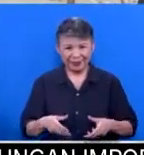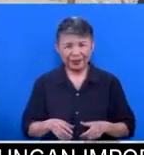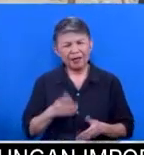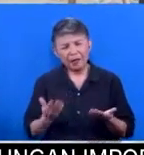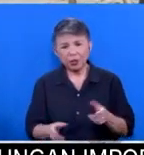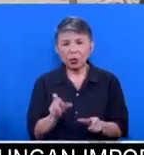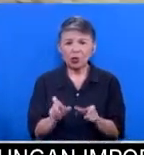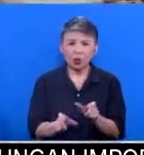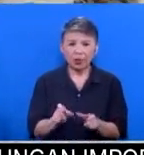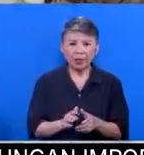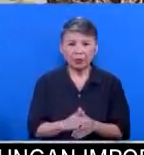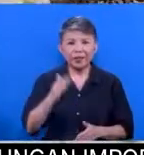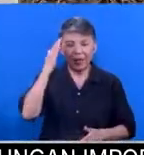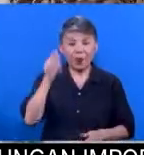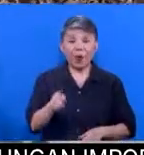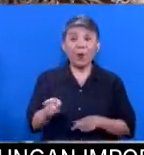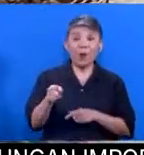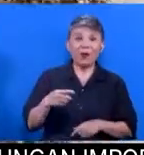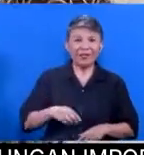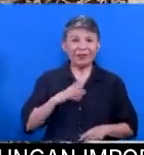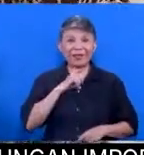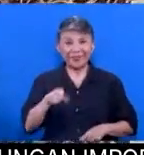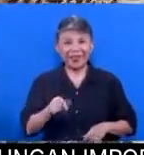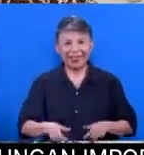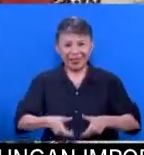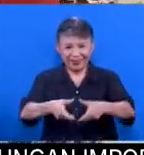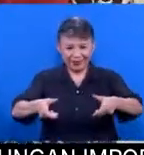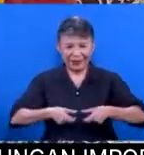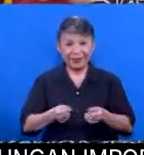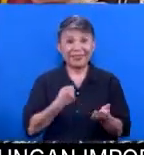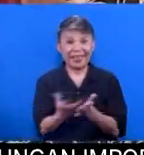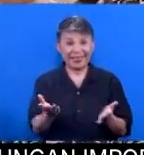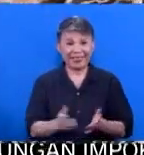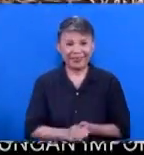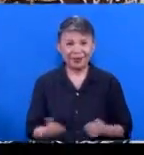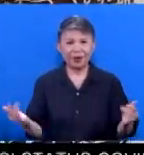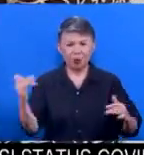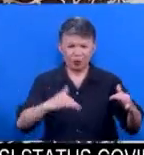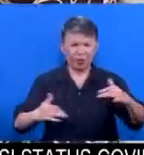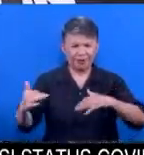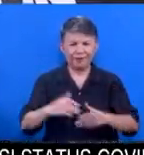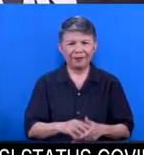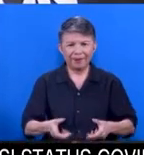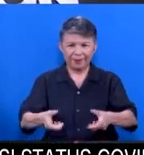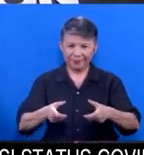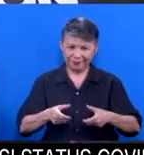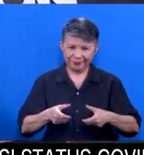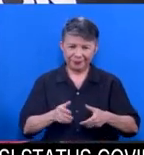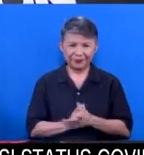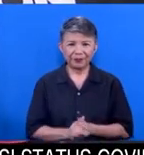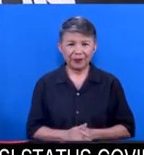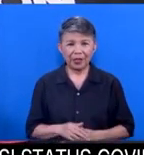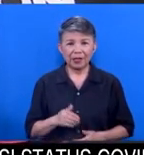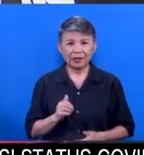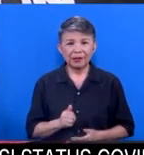memang udah hafal gitu ya Oh di sini Teh ada pembagian makan gratis Jadi mereka kesini ada juga gitu jadi